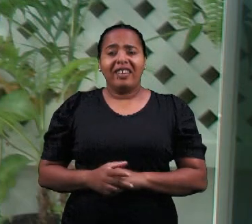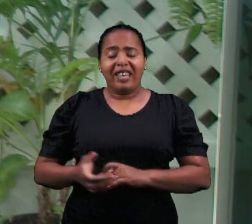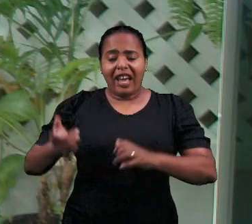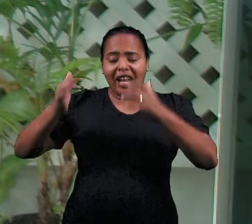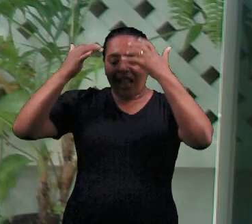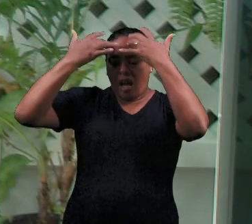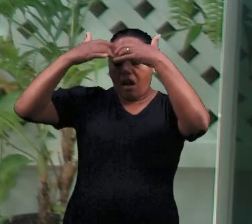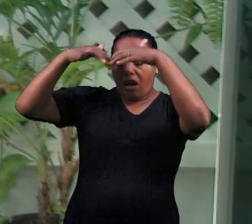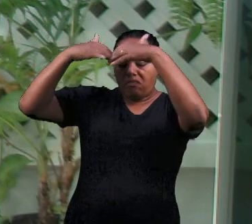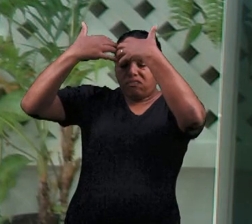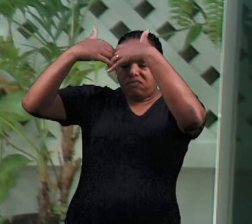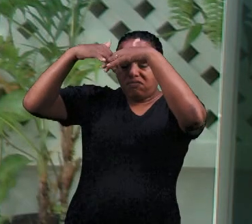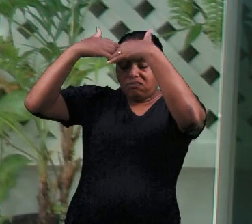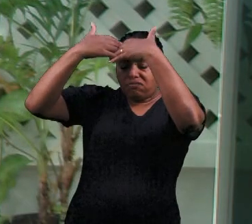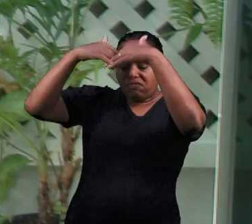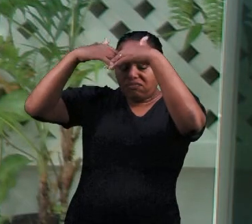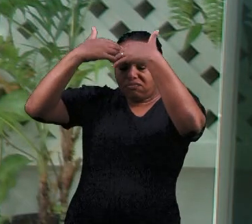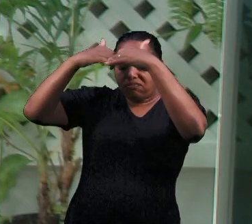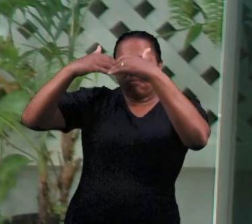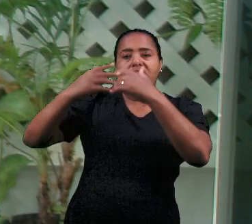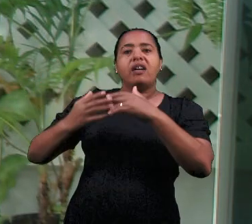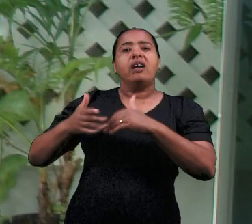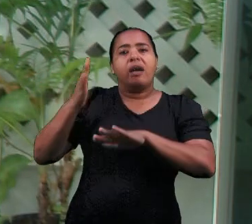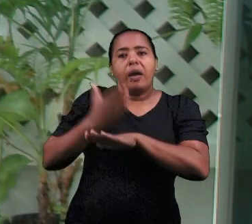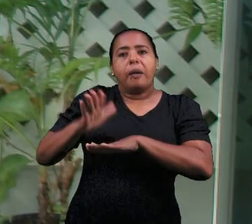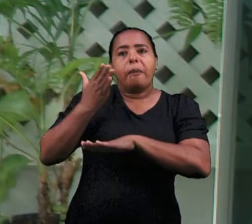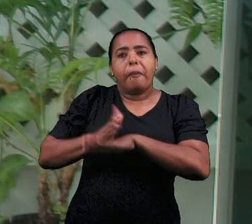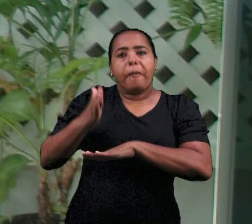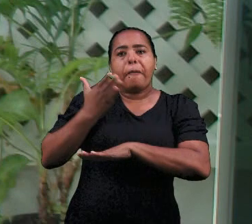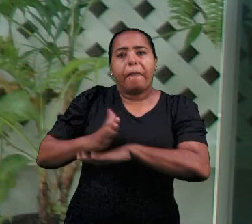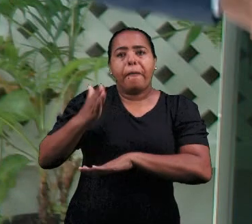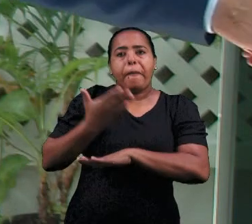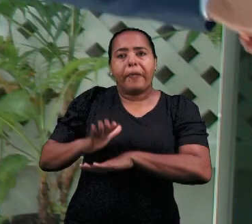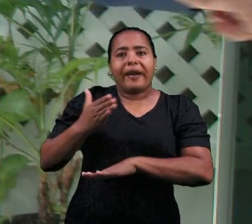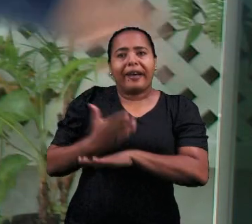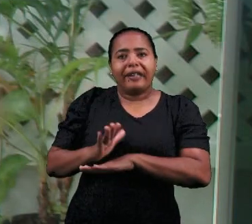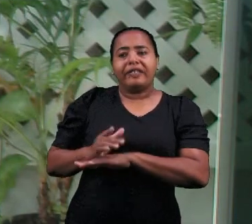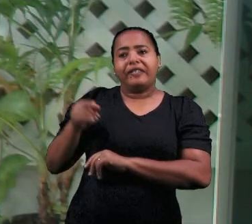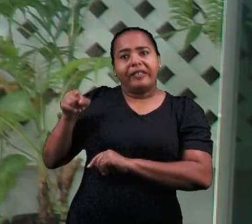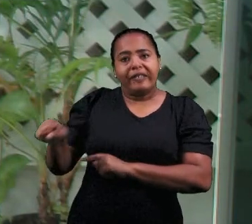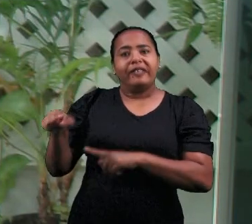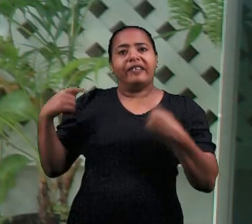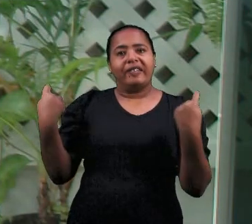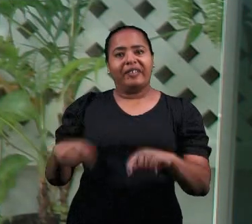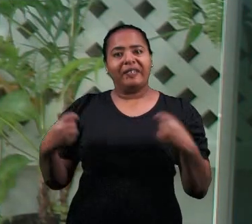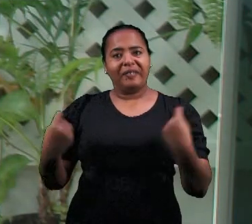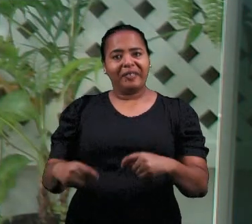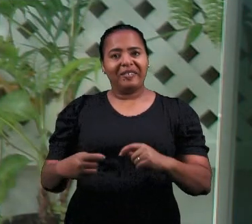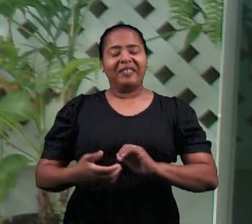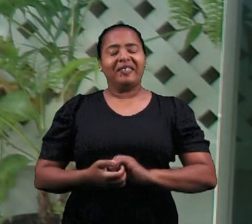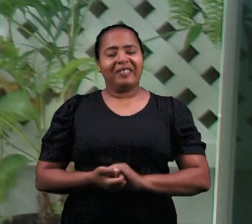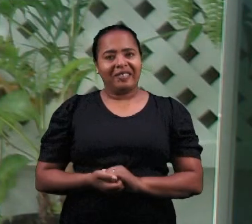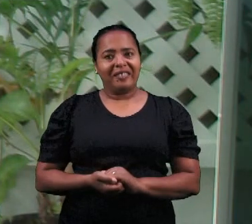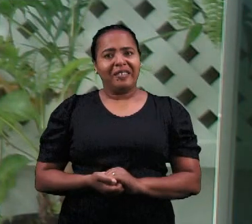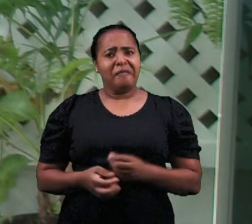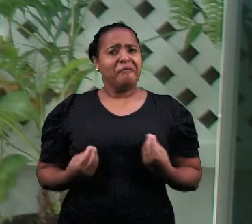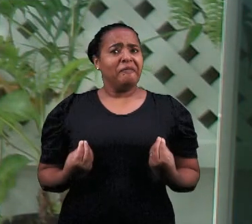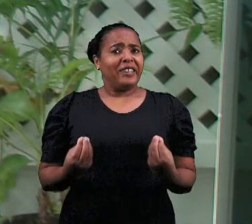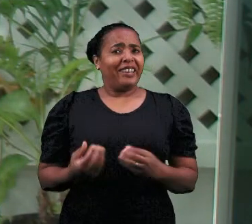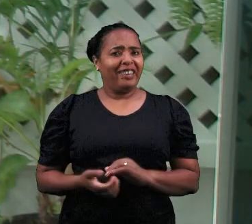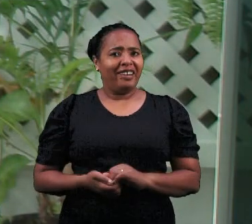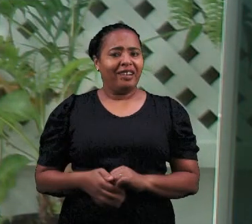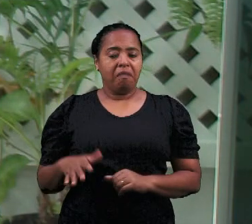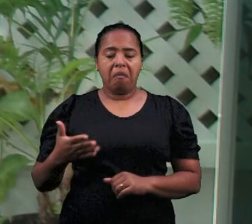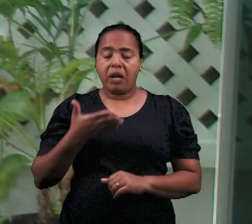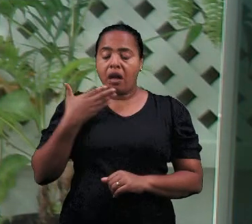et il est en train d'appréhender aussi. Et plus que cela, il est en train d'exercer et de